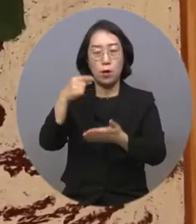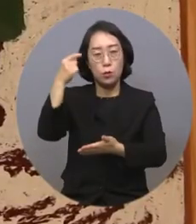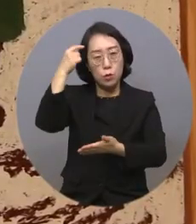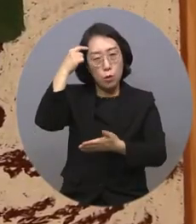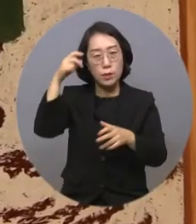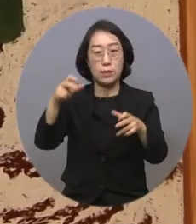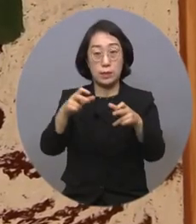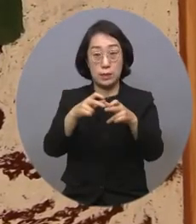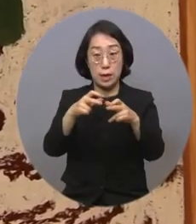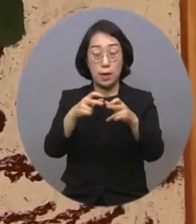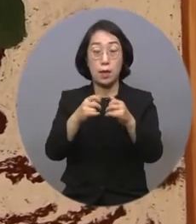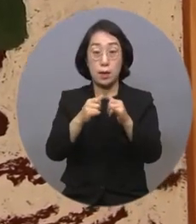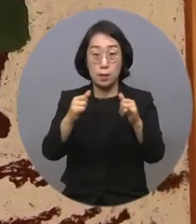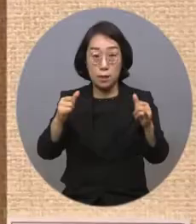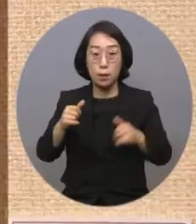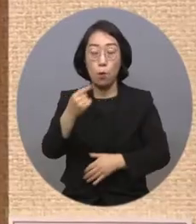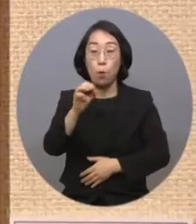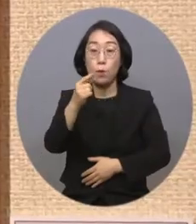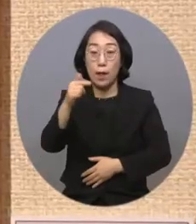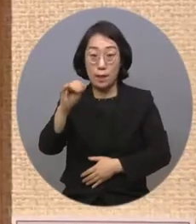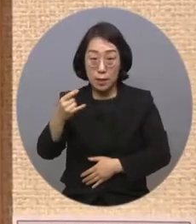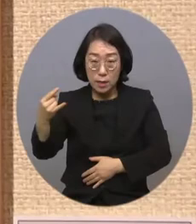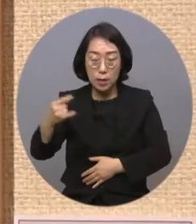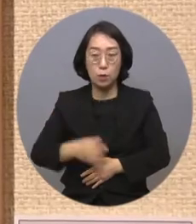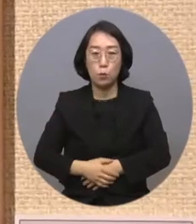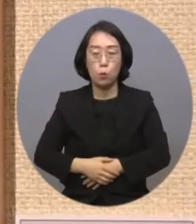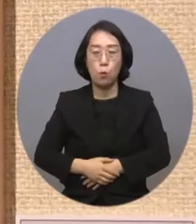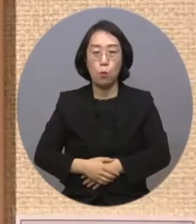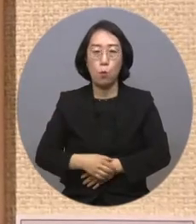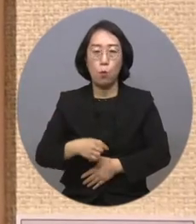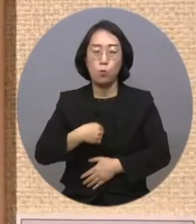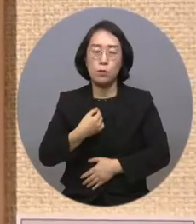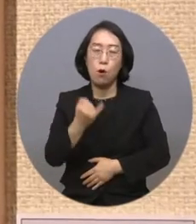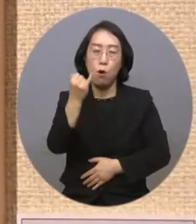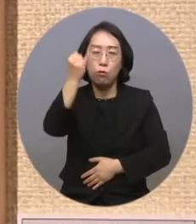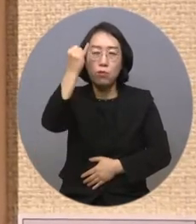지닌 홍나니 씨, 유일한 피부치인 언니의